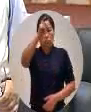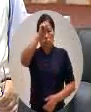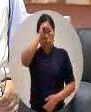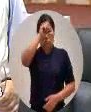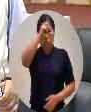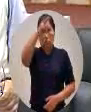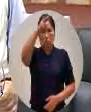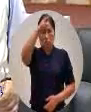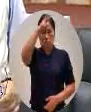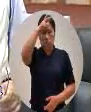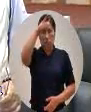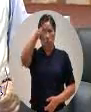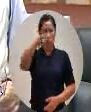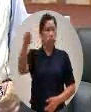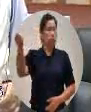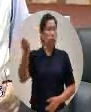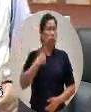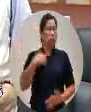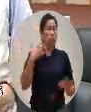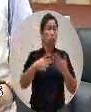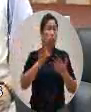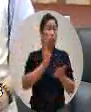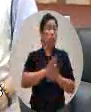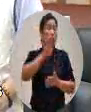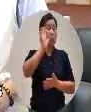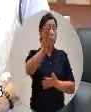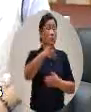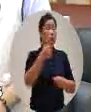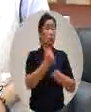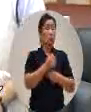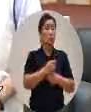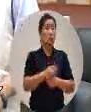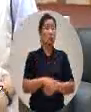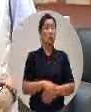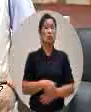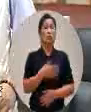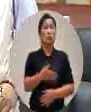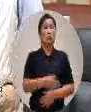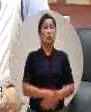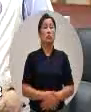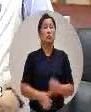長電到位置你知道後面我們洪議員要補充